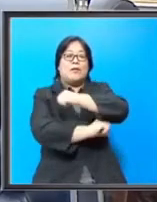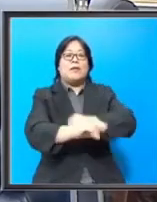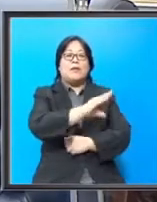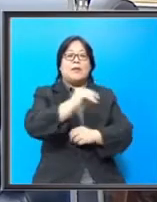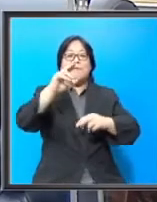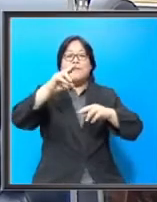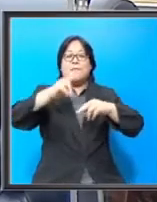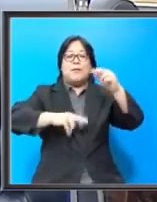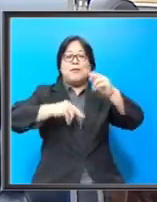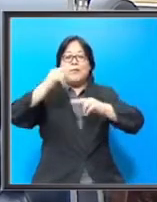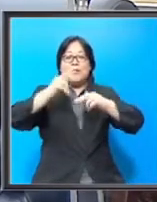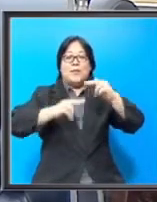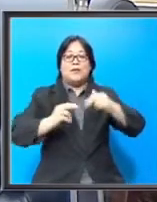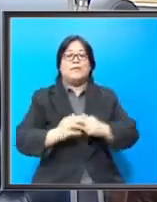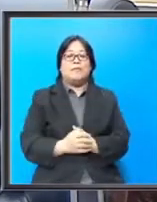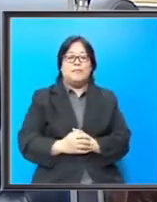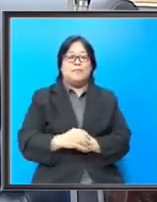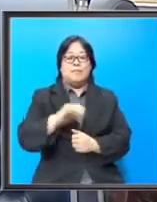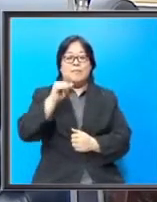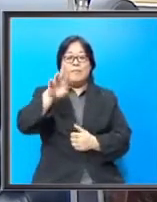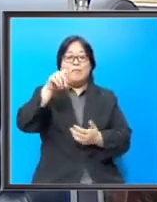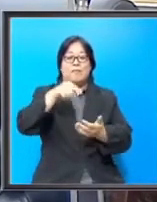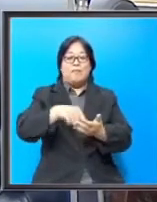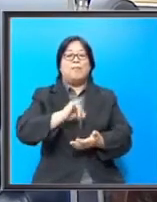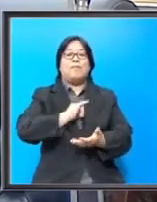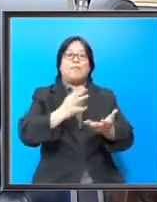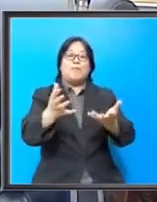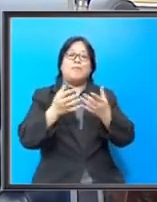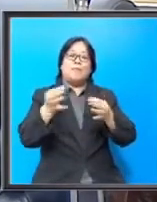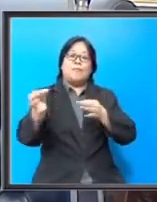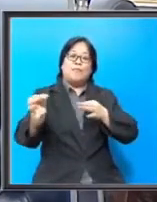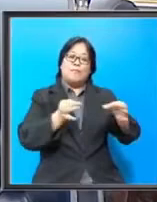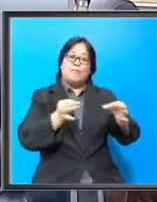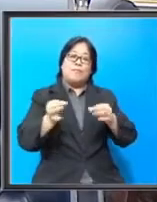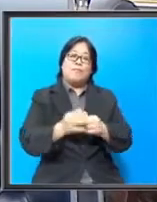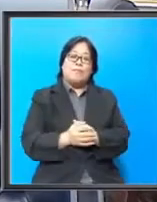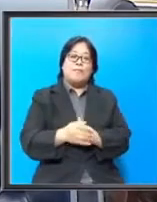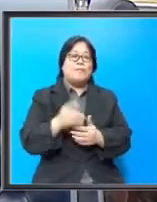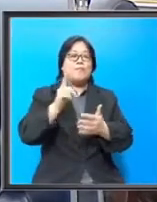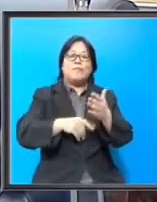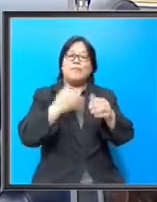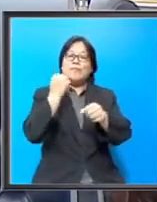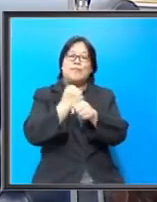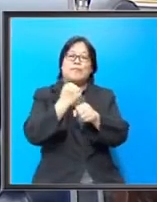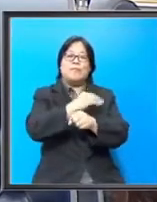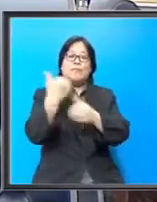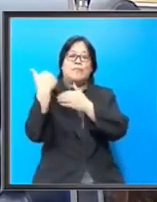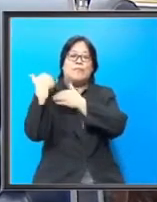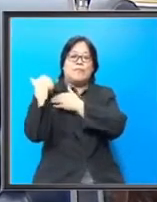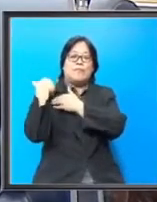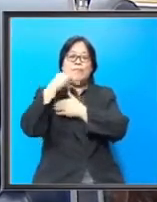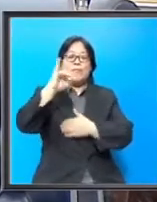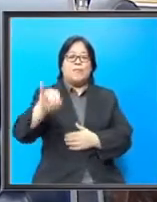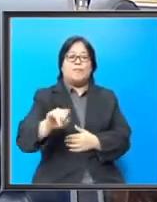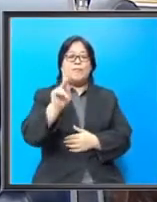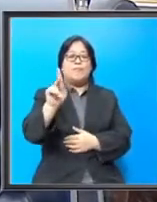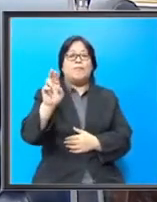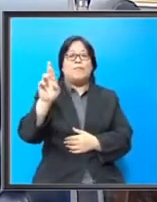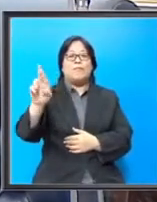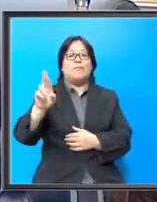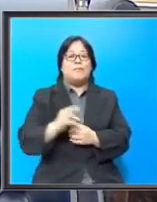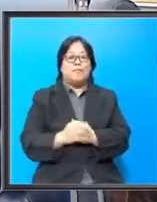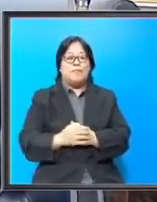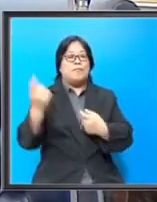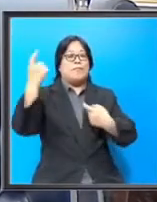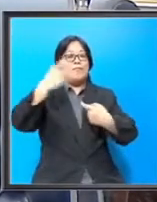dan bangunan dalam isu ini saya ingin menyentuh tugas dan tanggungjawab di bawah jkr